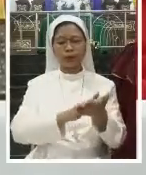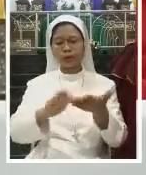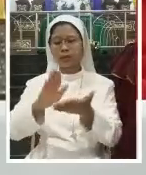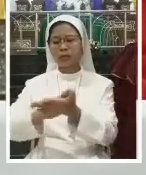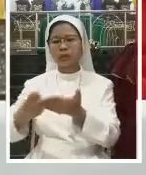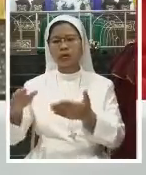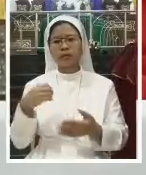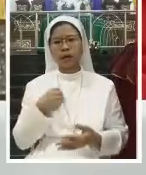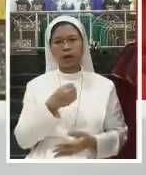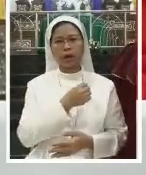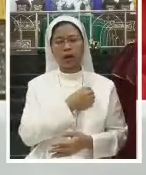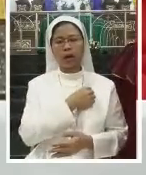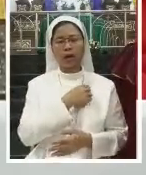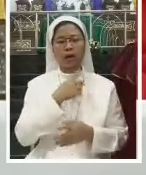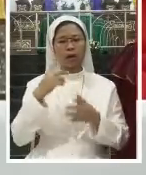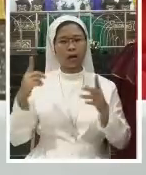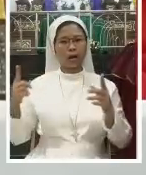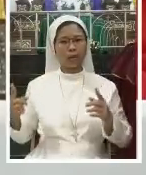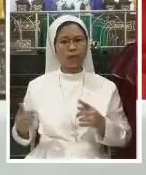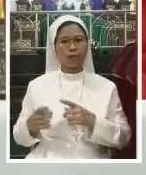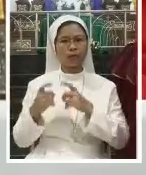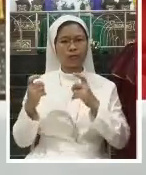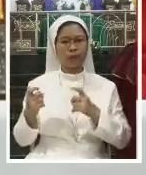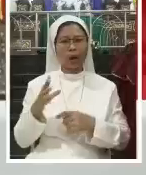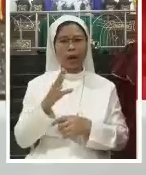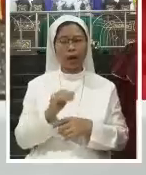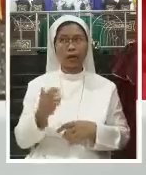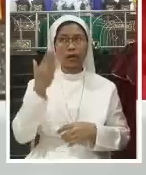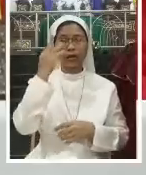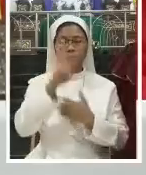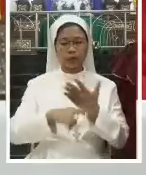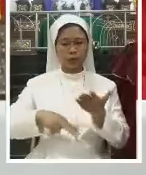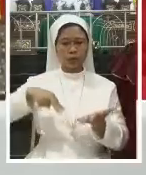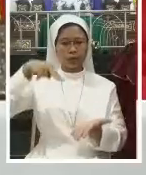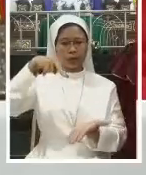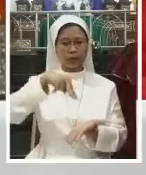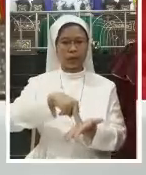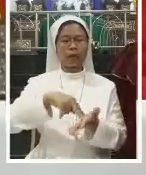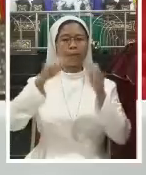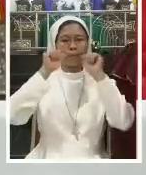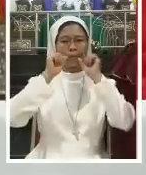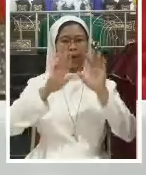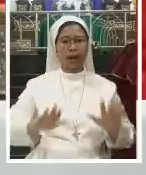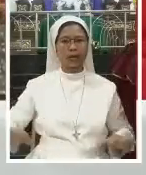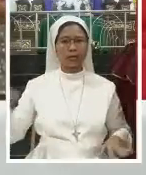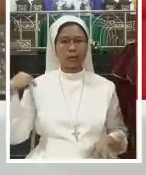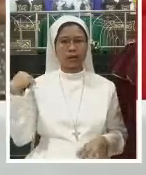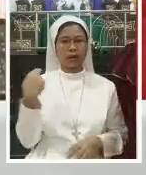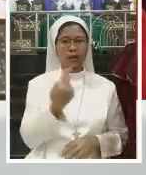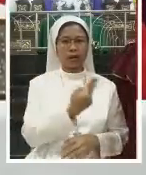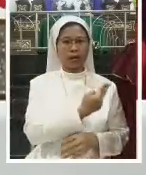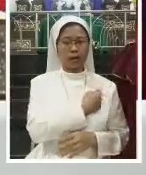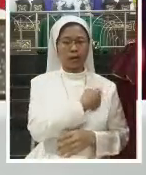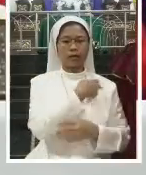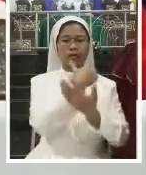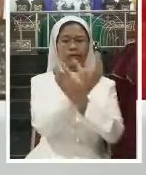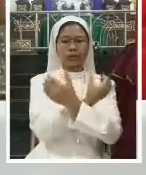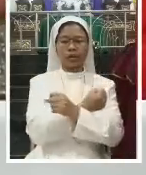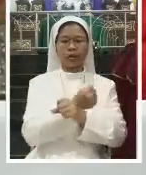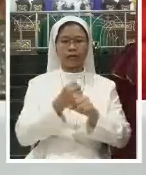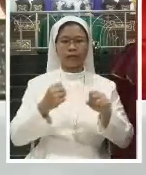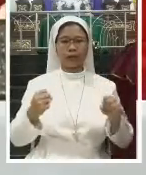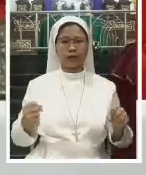mga karatan, asin ang pagkabuhay niya liwat, nagwaras sa bo kan